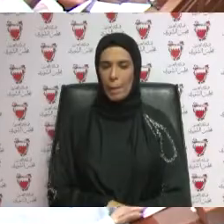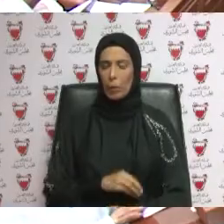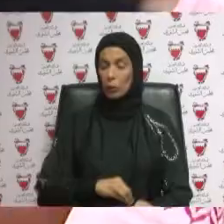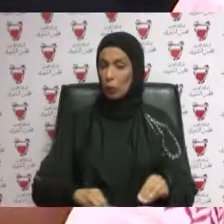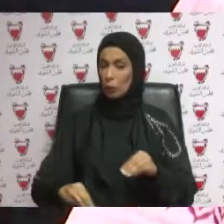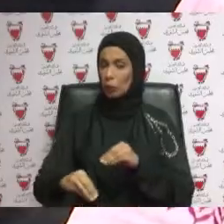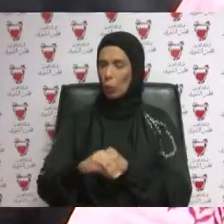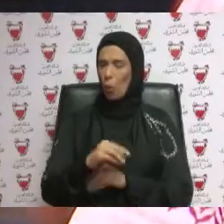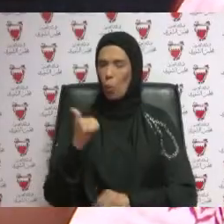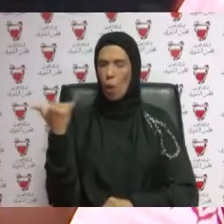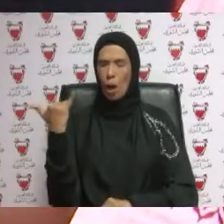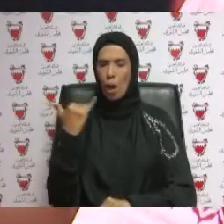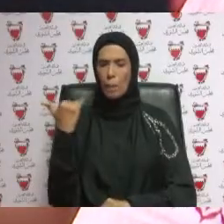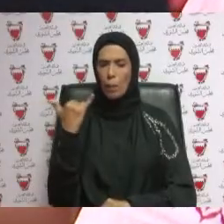سوف